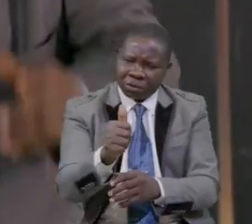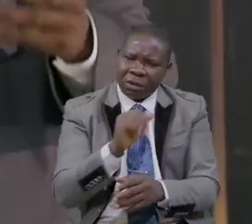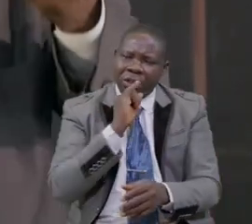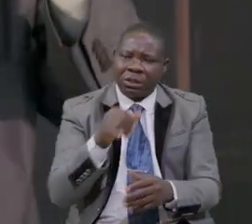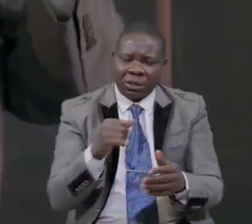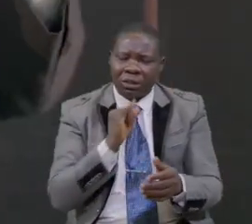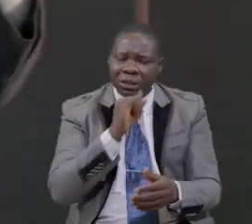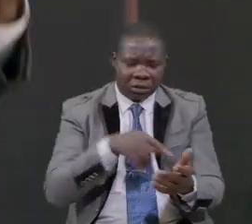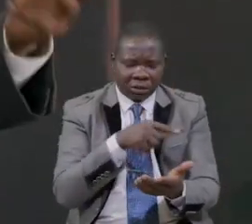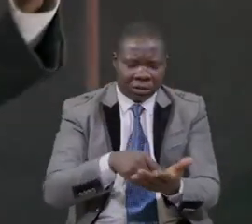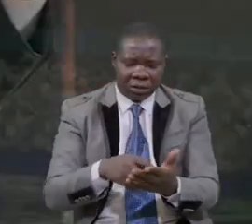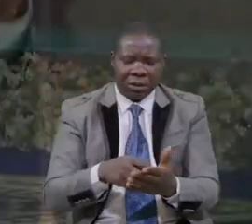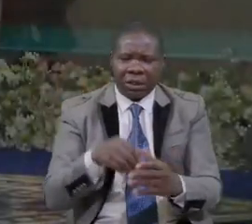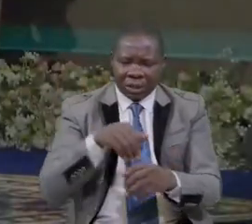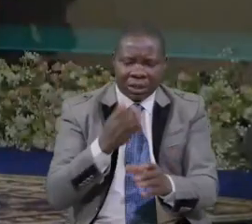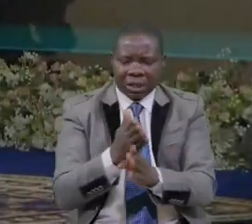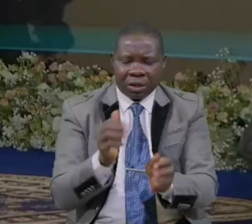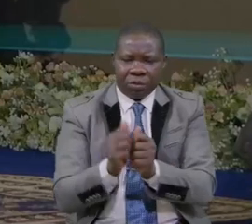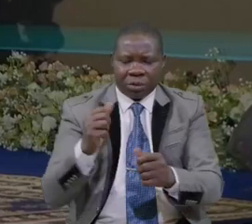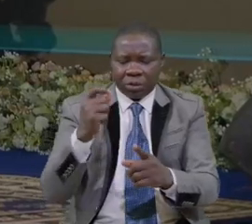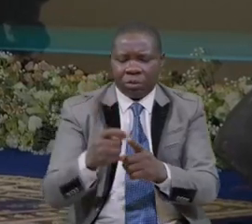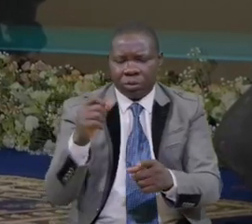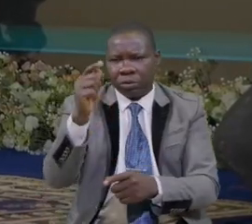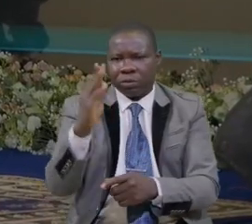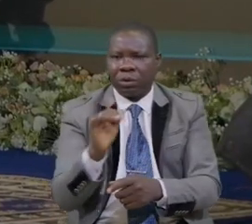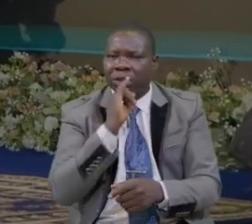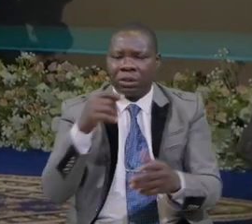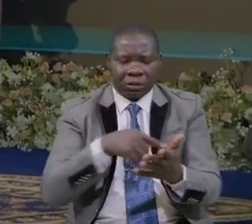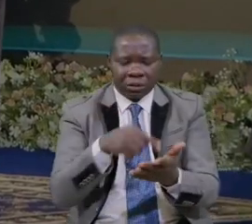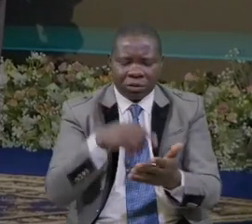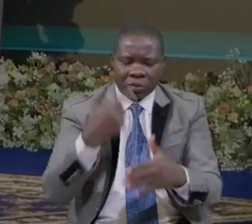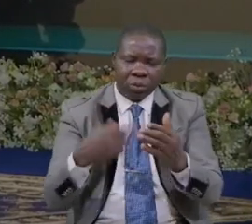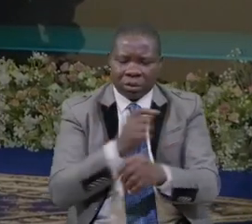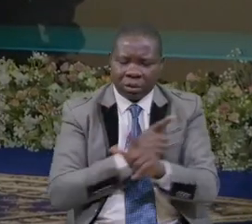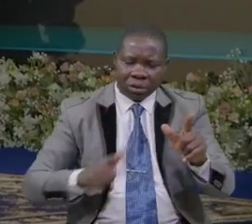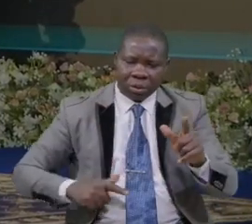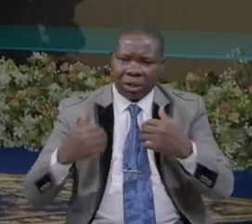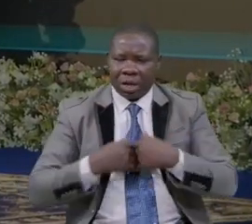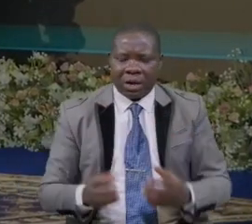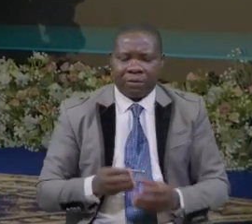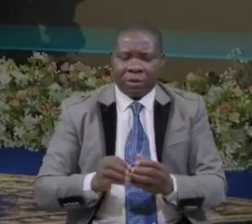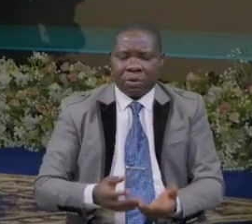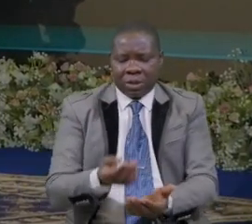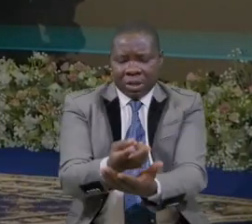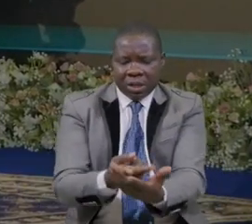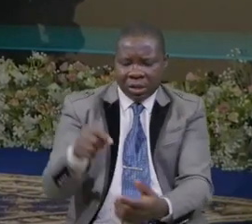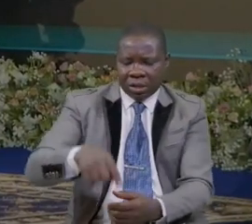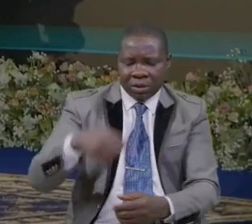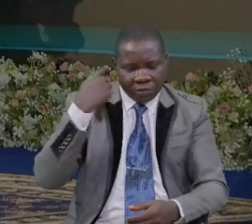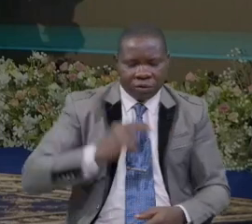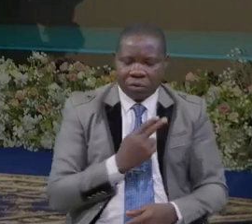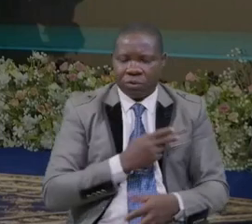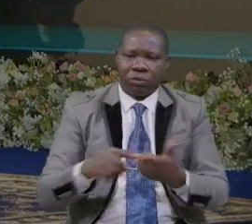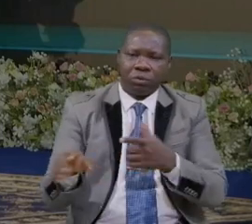de Dieu? Est-ce que ceci, est-ce que c'est ce que Dieu nous a donné à faire? Peu importe ce que